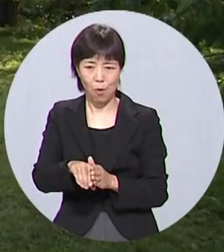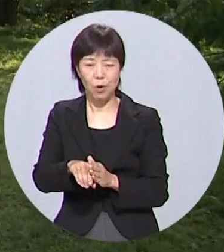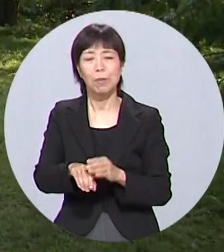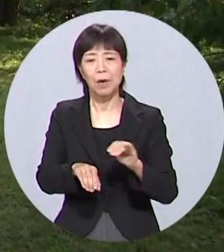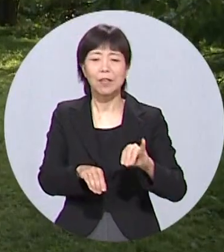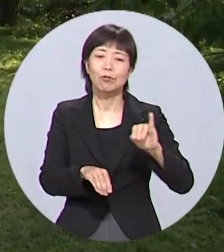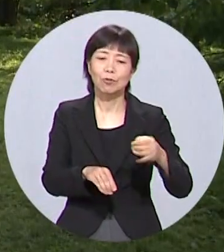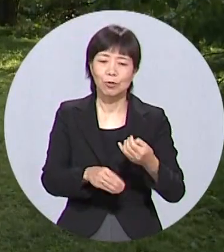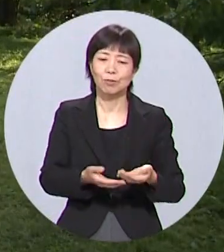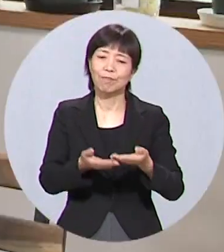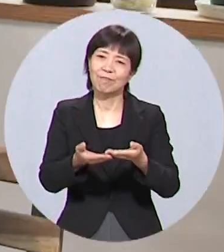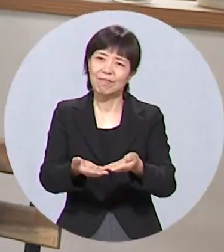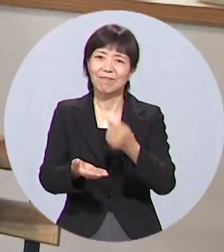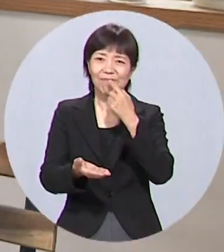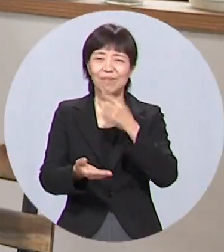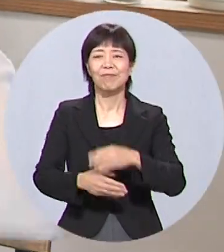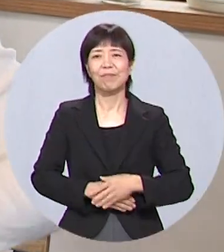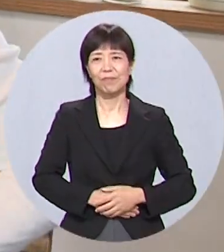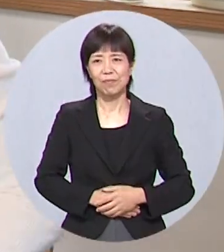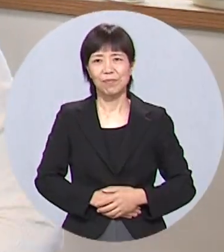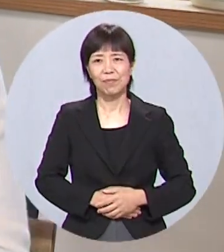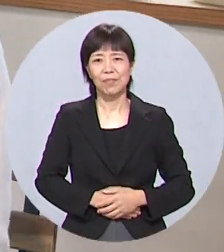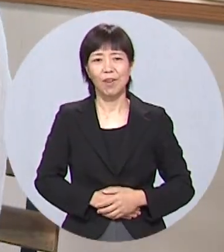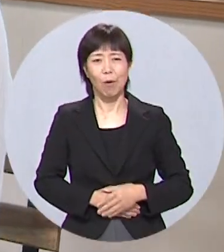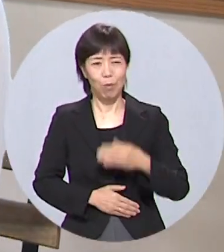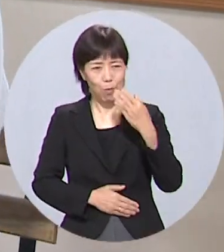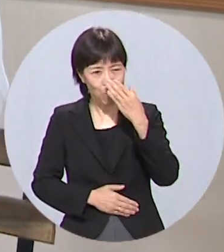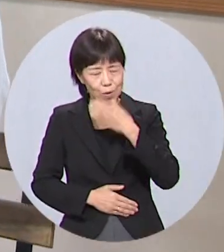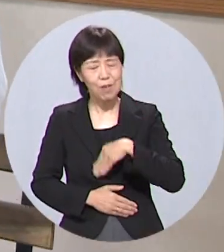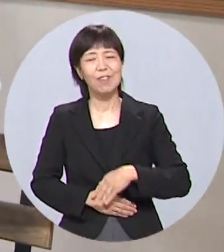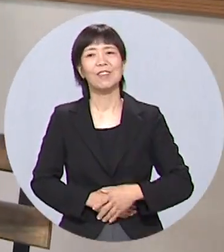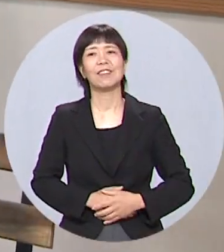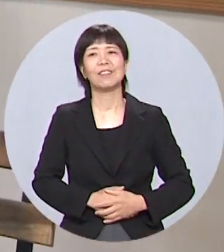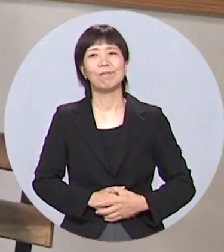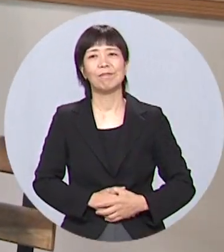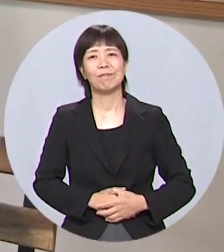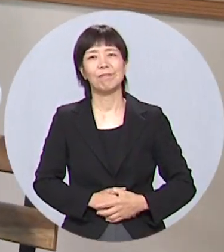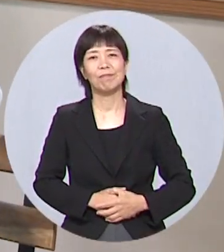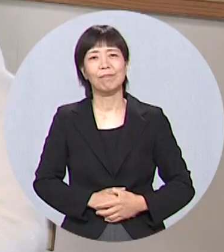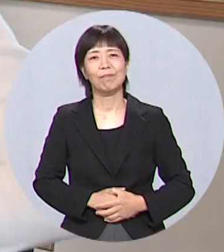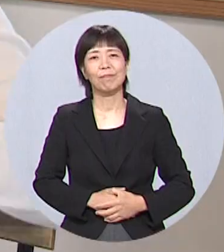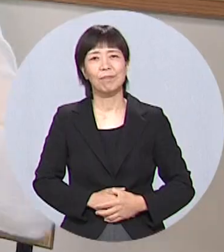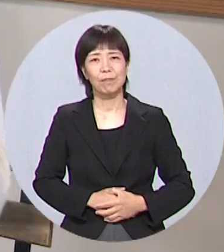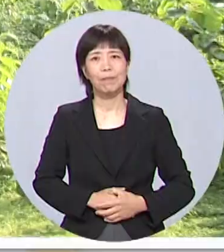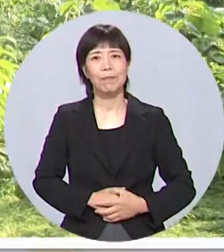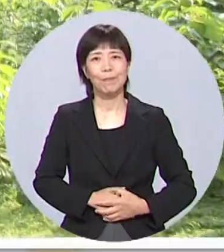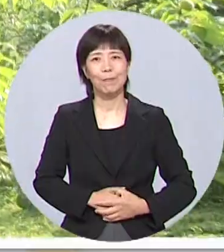供させてもらってます。 あ、産地直送感がすごい。 そうですね、はい、